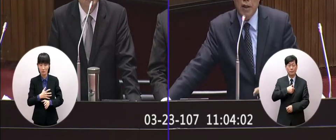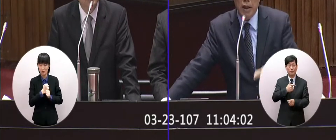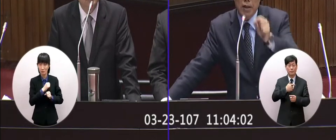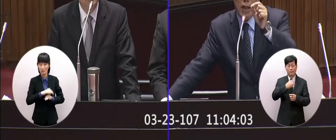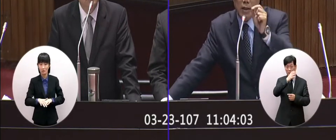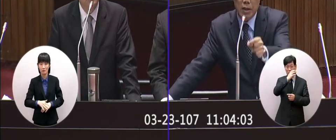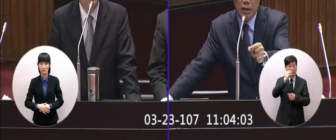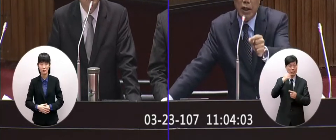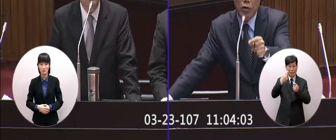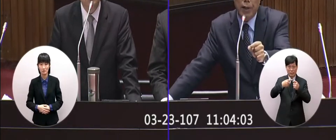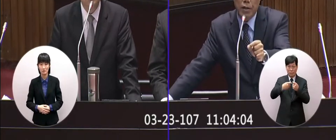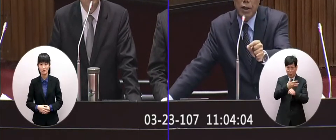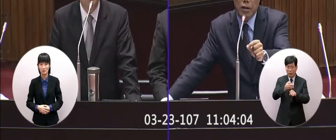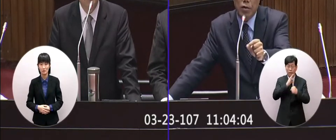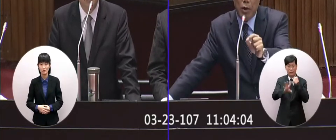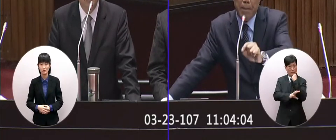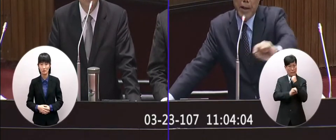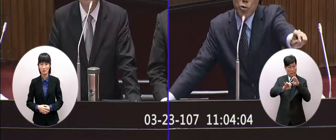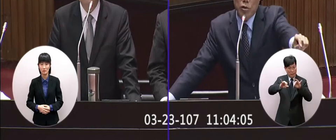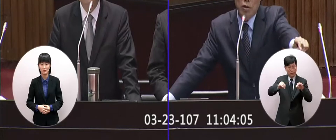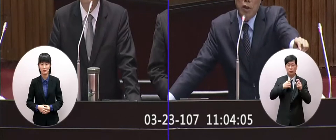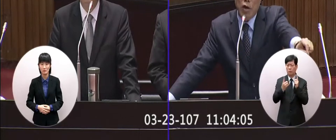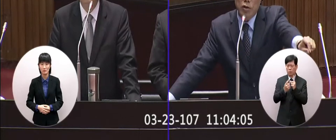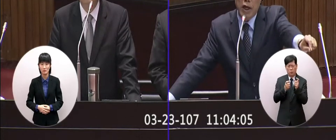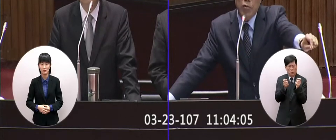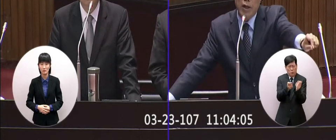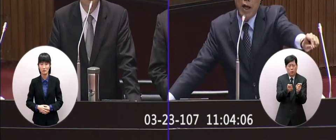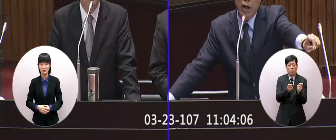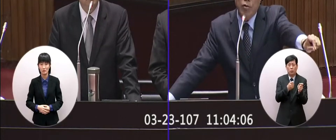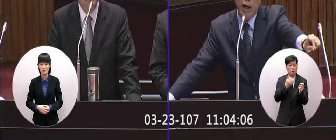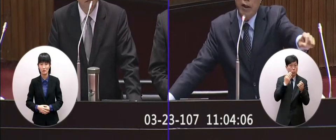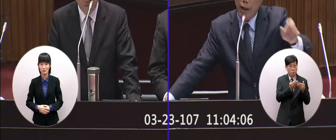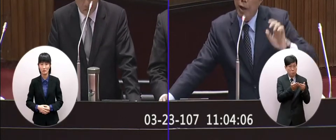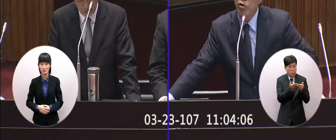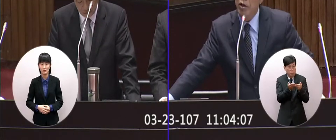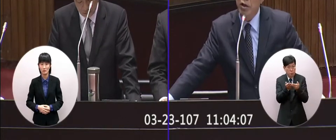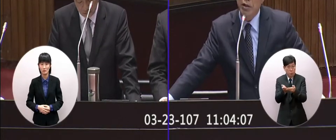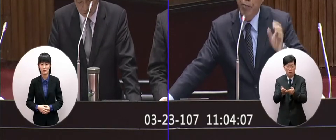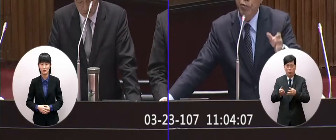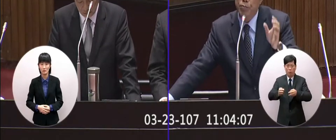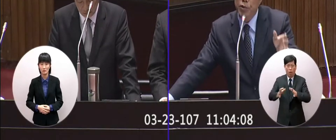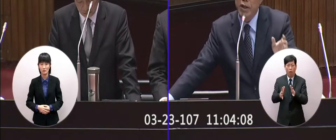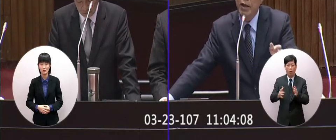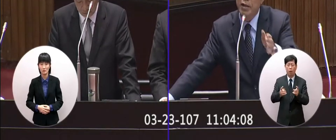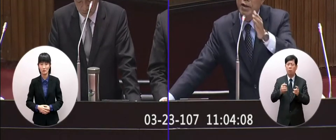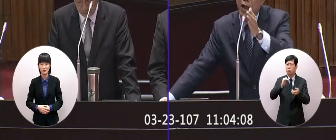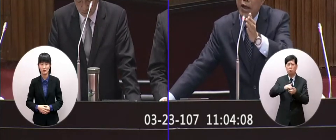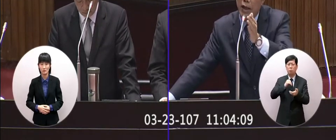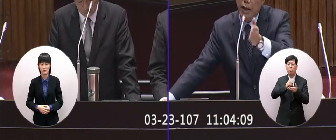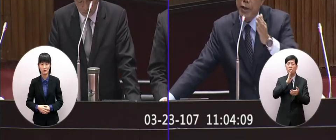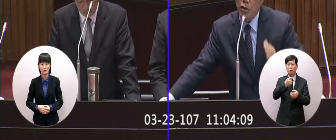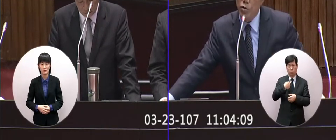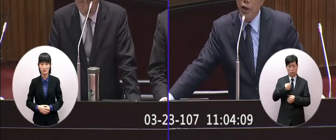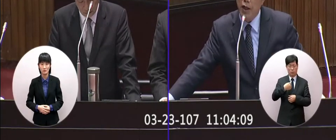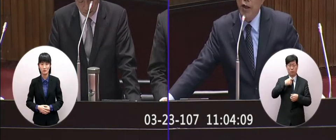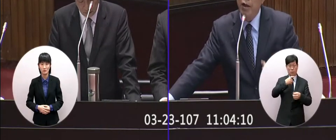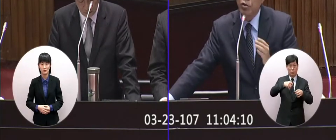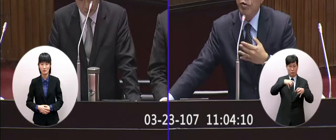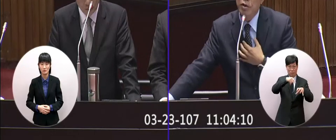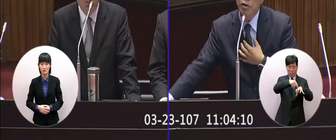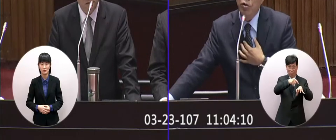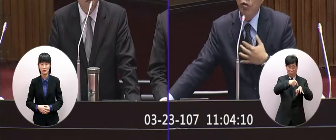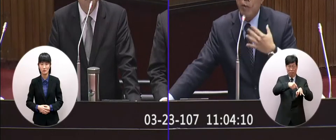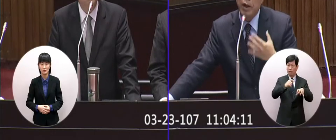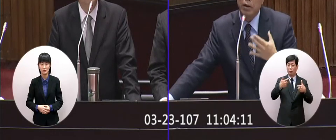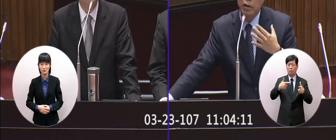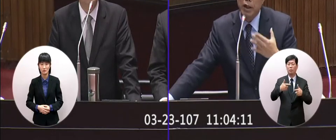个基地，但是它那个基地离我们很近，船派出去到相关的海域来，搞不好就很近，但不一见得是在亚米岛作业了。